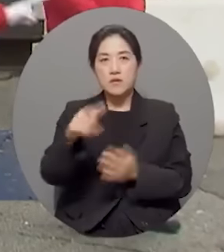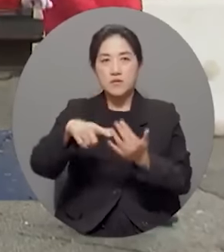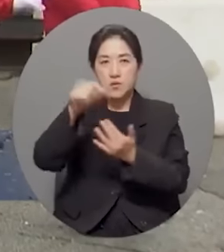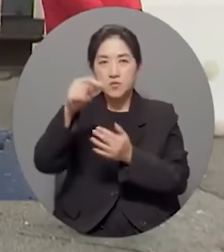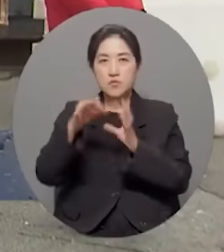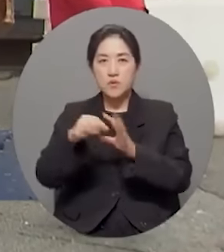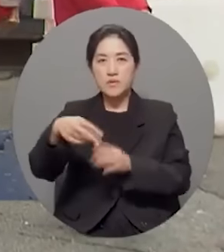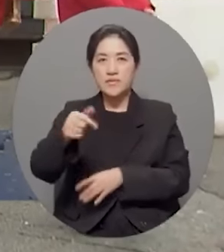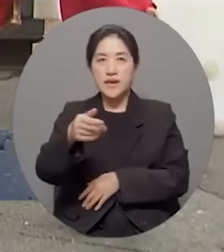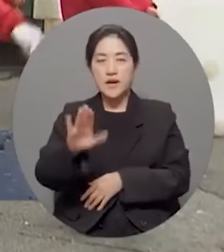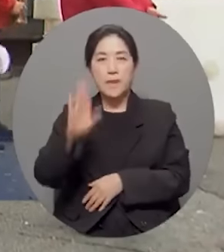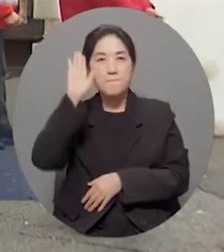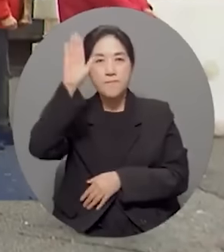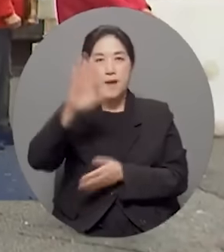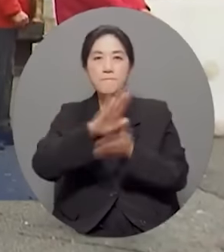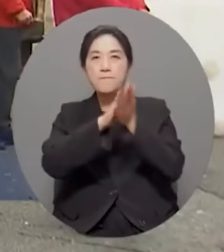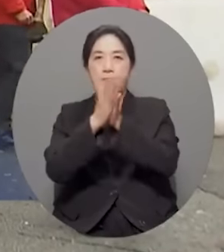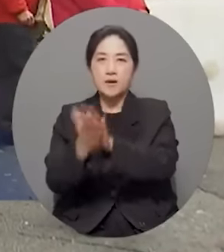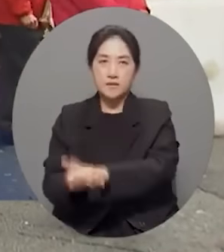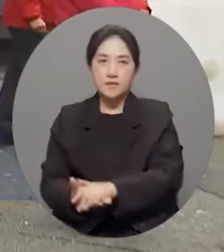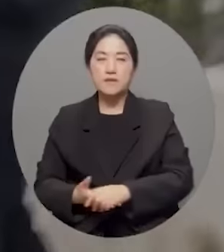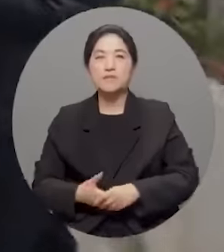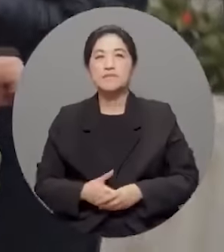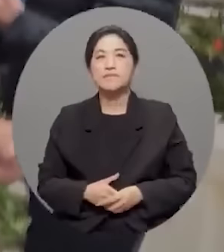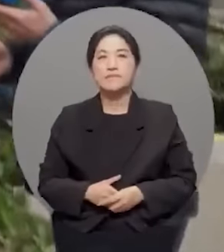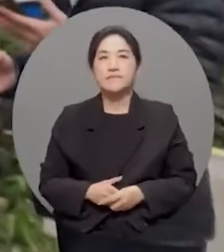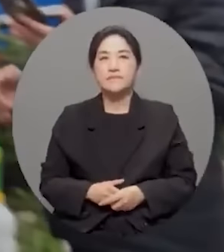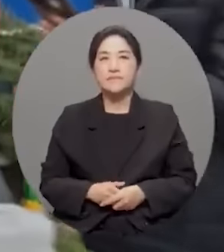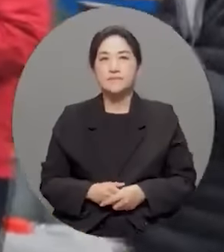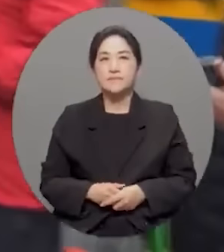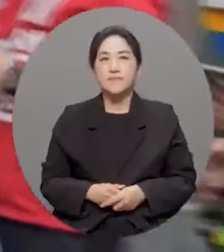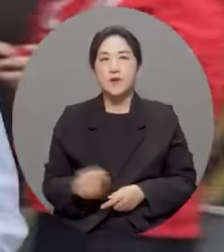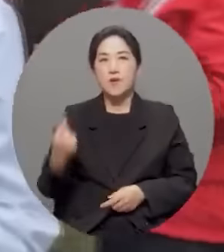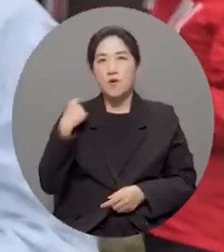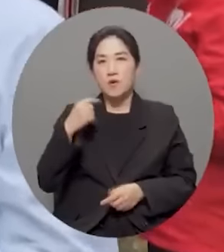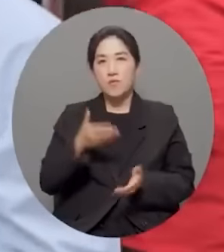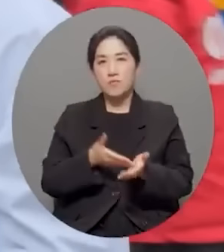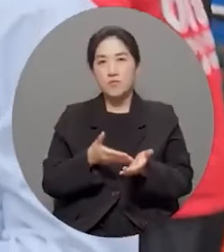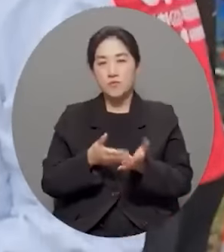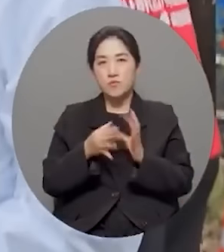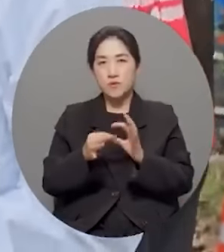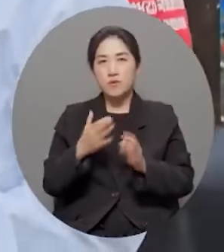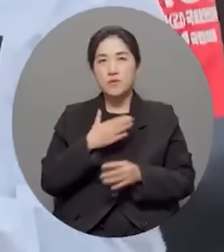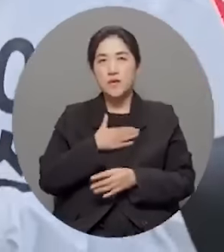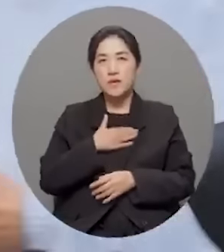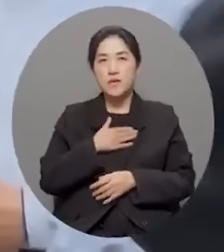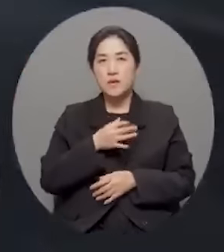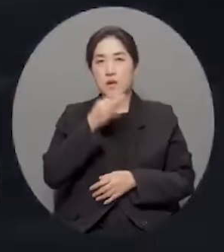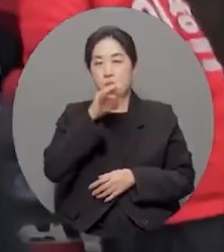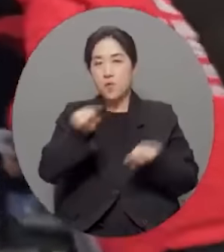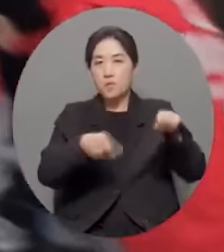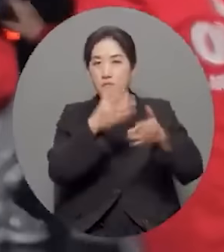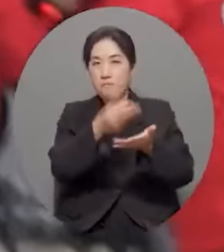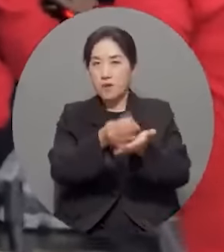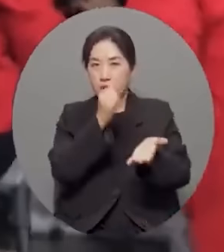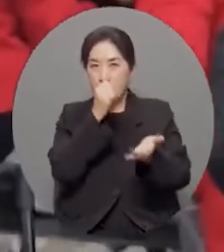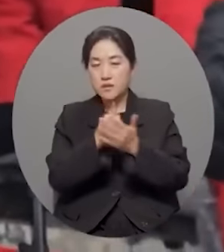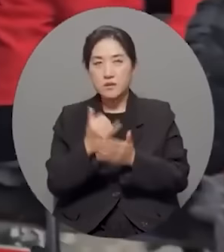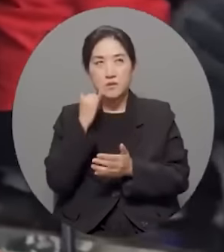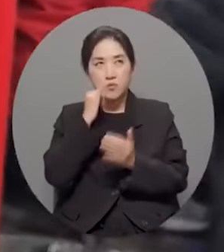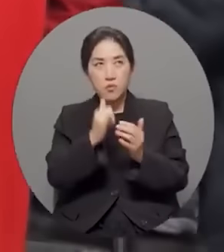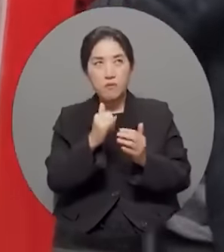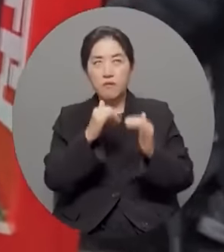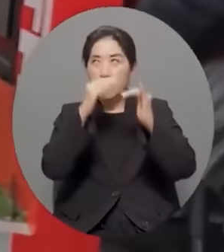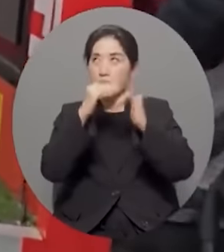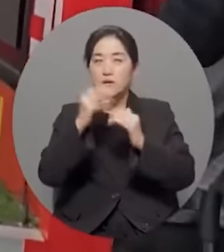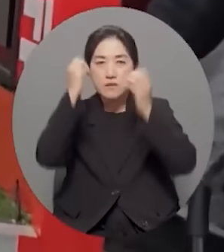의해서 사악을 미래와 바뀌어 나갑니다. 어제 보도를 통해 자신의 목소리가 나갔지만 통화한 사실이